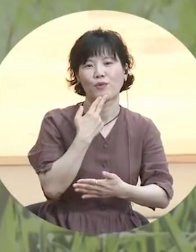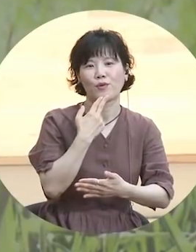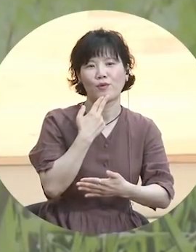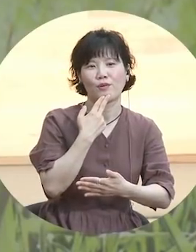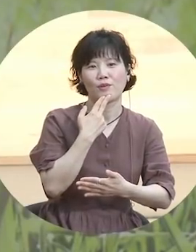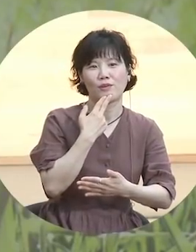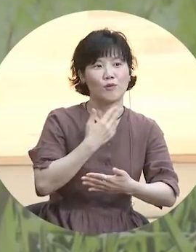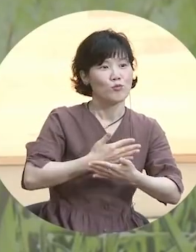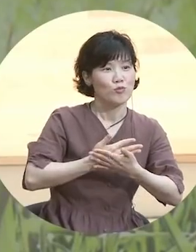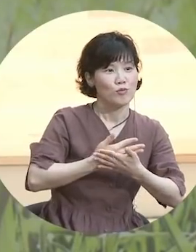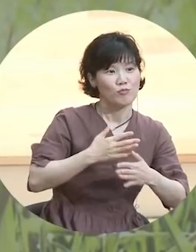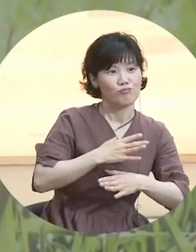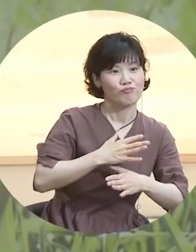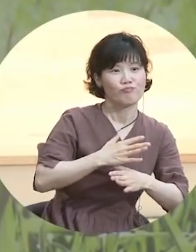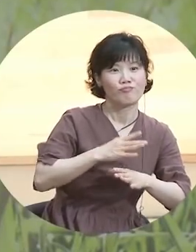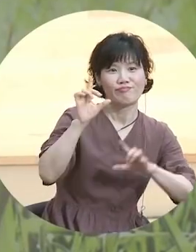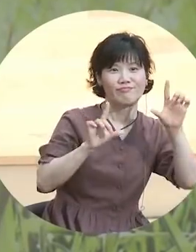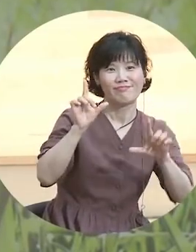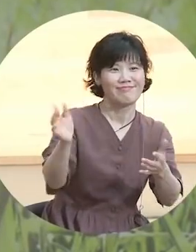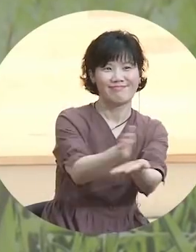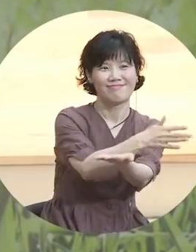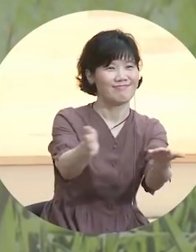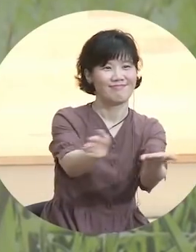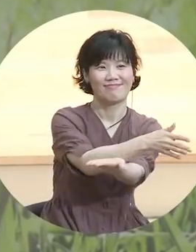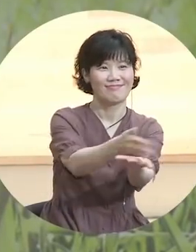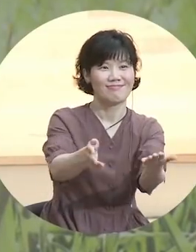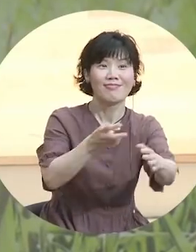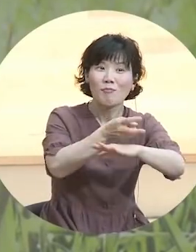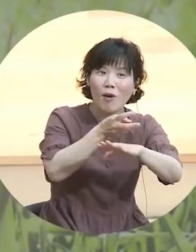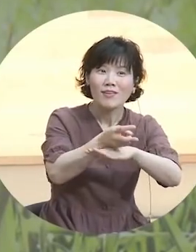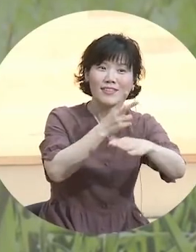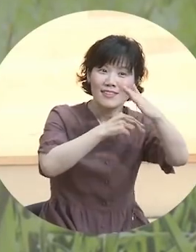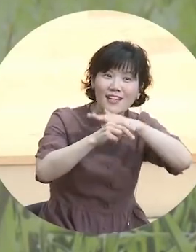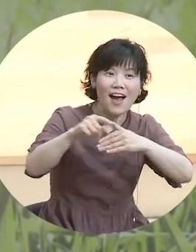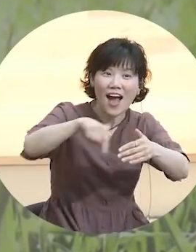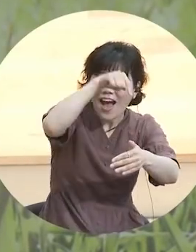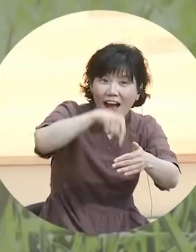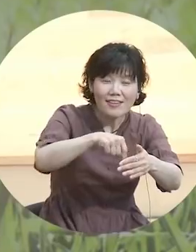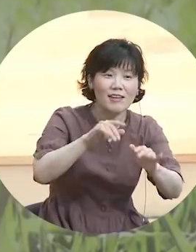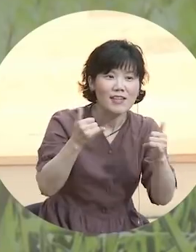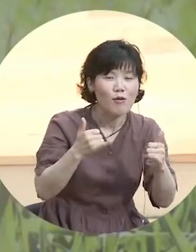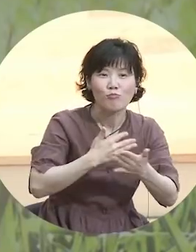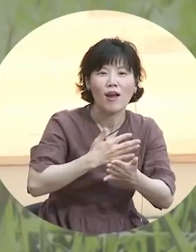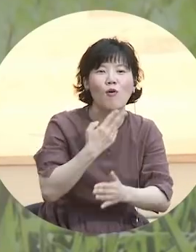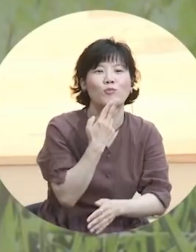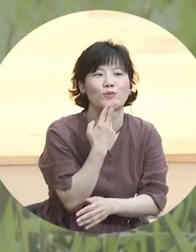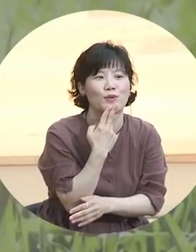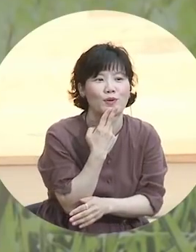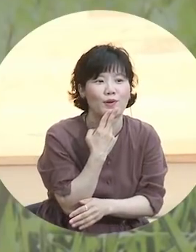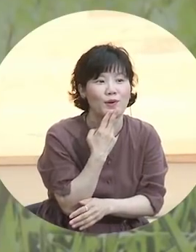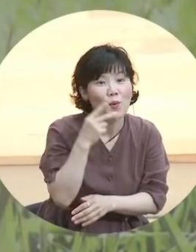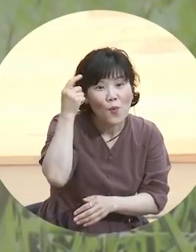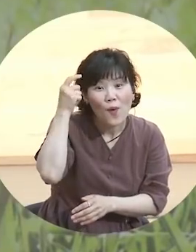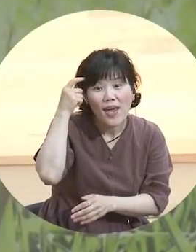누구도 두려워하지 않아요. 기차 안에, 또 버스 안에, 지하철 안에. 왜냐?